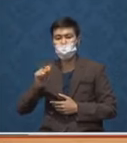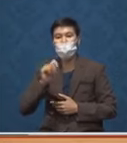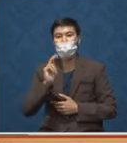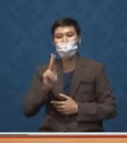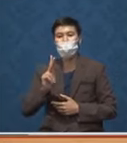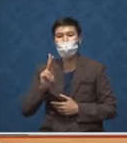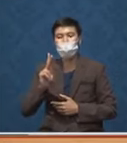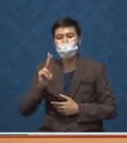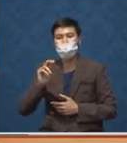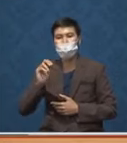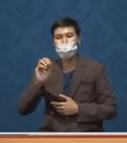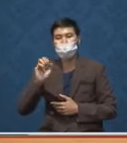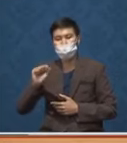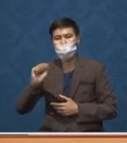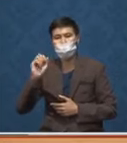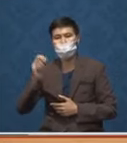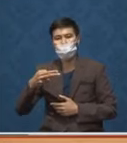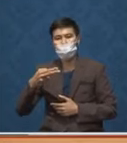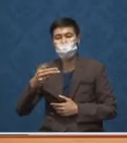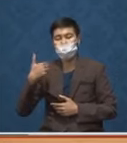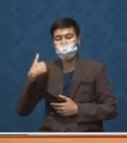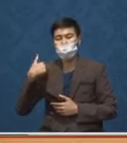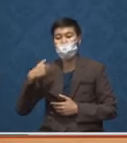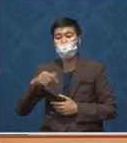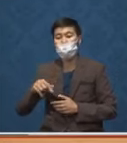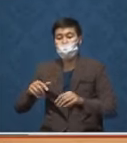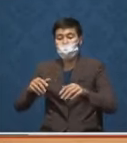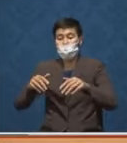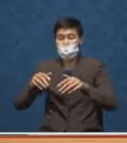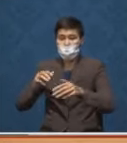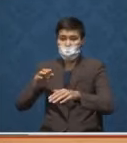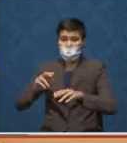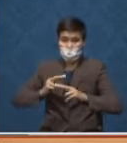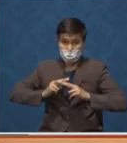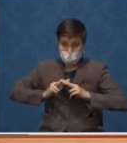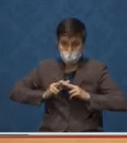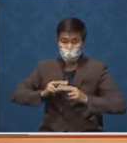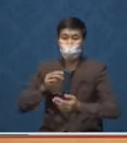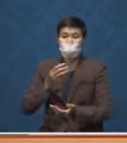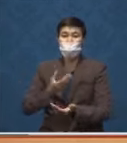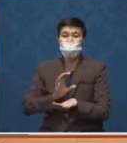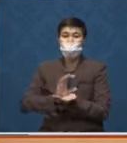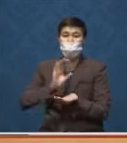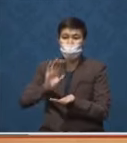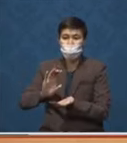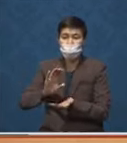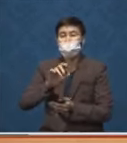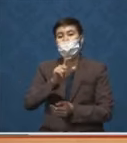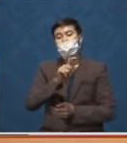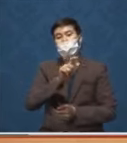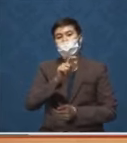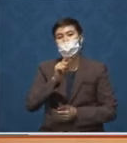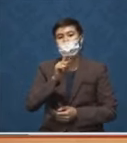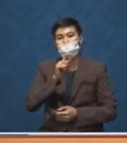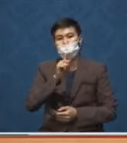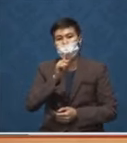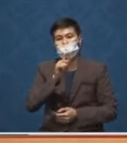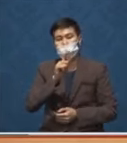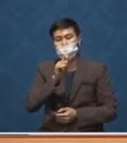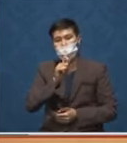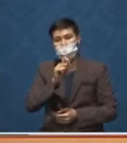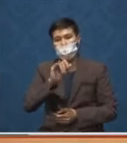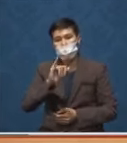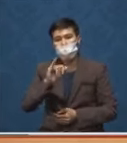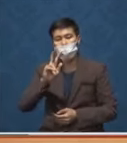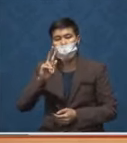การให้เอกชนมาร่วมลงทุนเกิดบริษัทเอกชนต่างๆขึ้นมาเช่น AS to DTAC นะครับรวมถึง